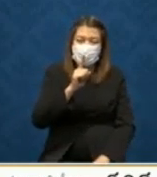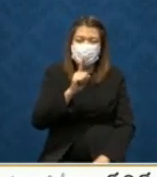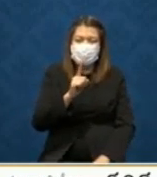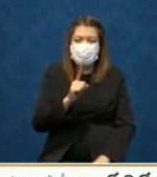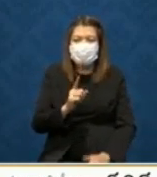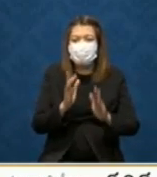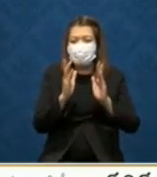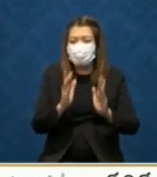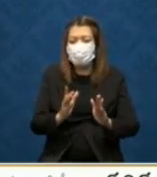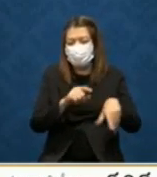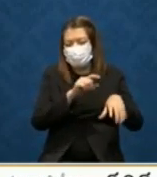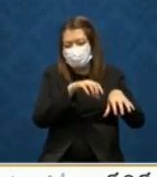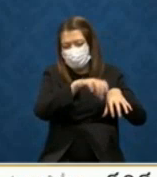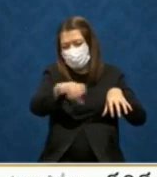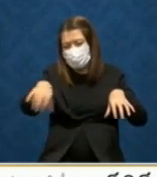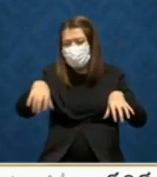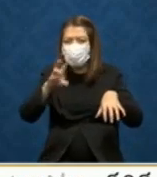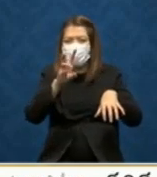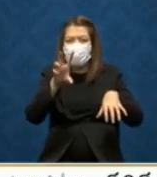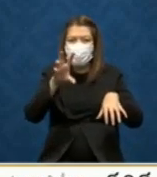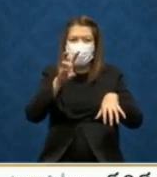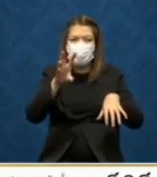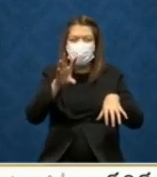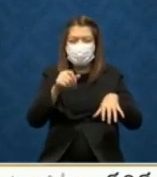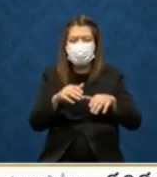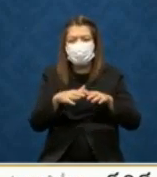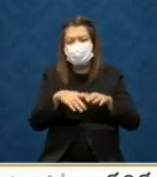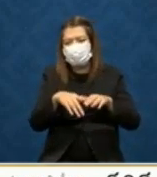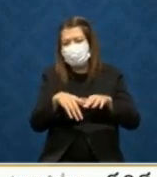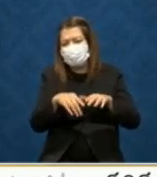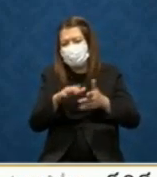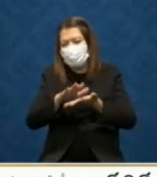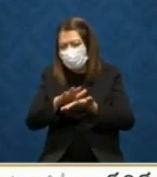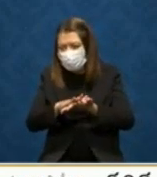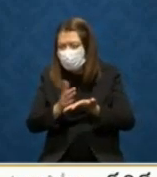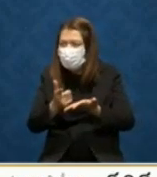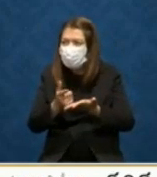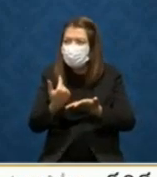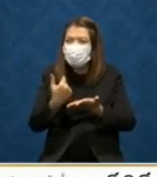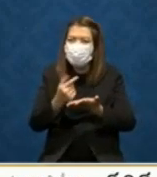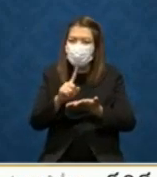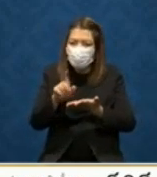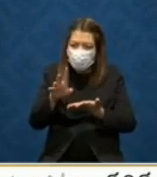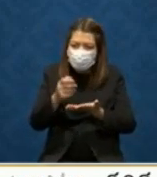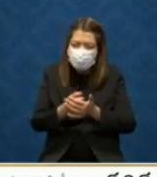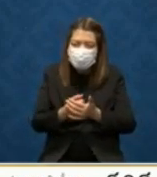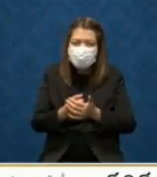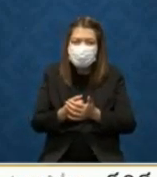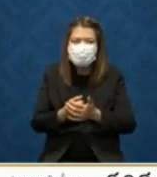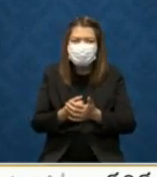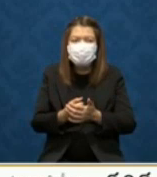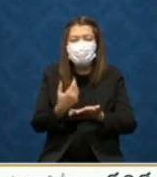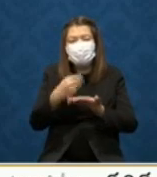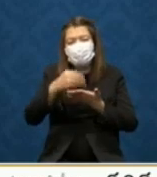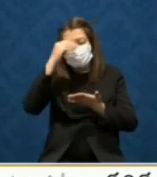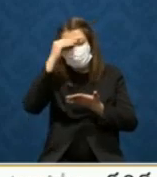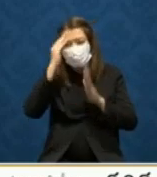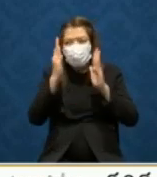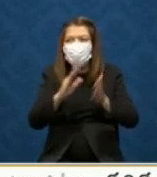647แห่งป่อเนาะ 74แห่งโรงเรียนในระบบอีก 101แห่งมีนักเรียน